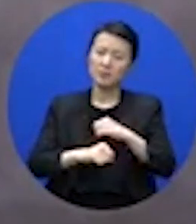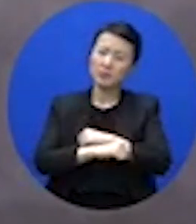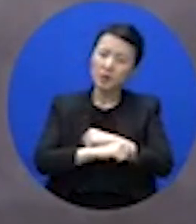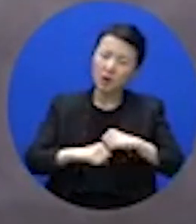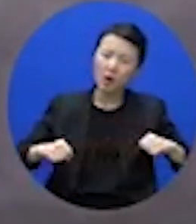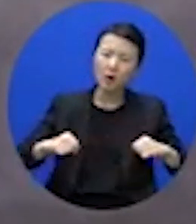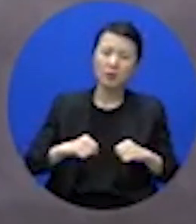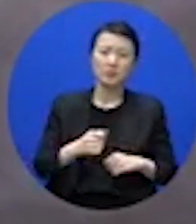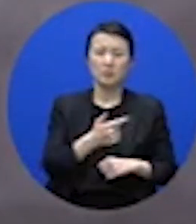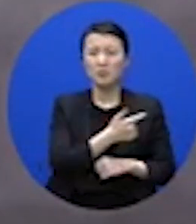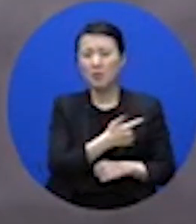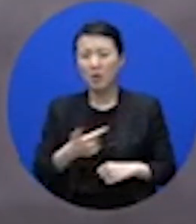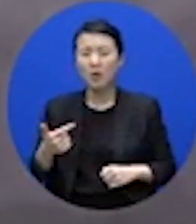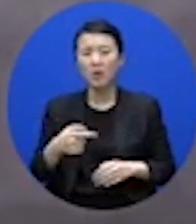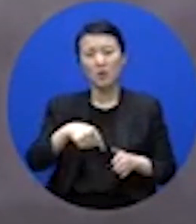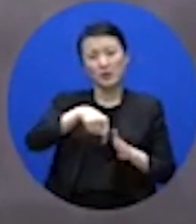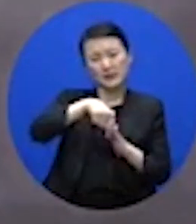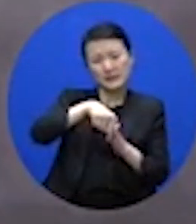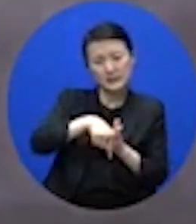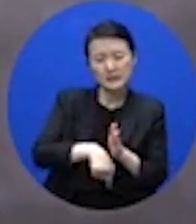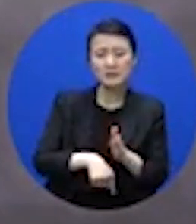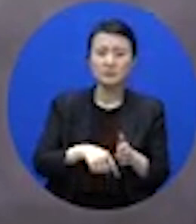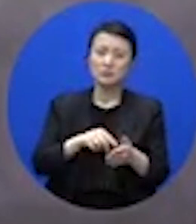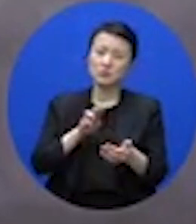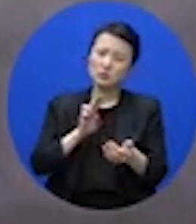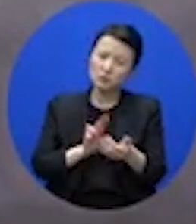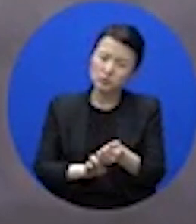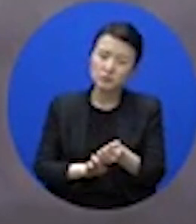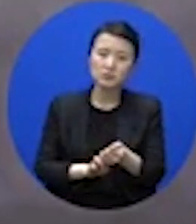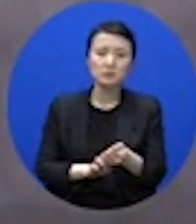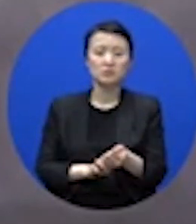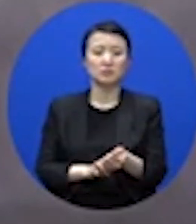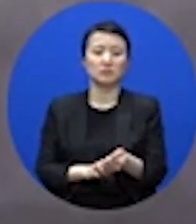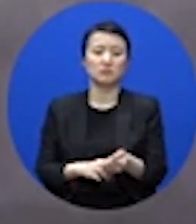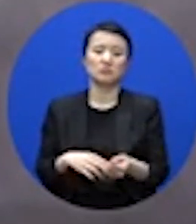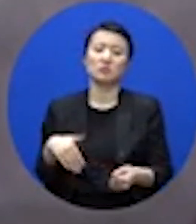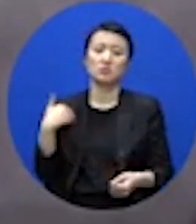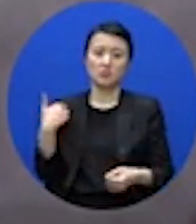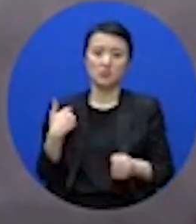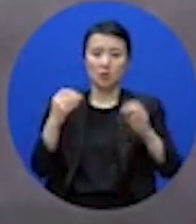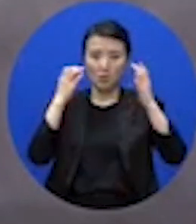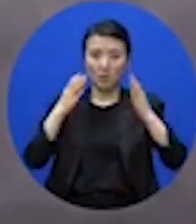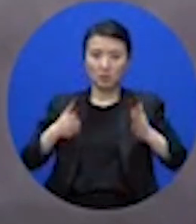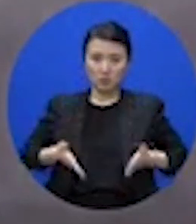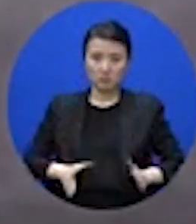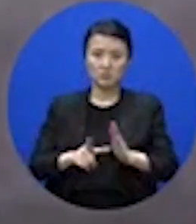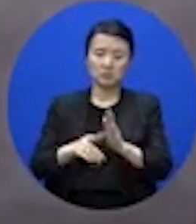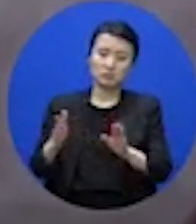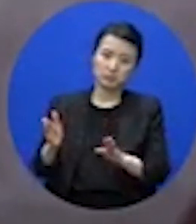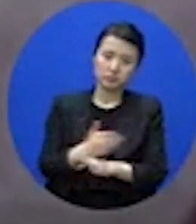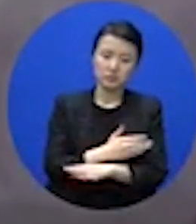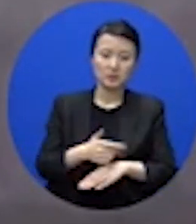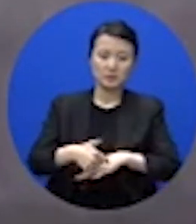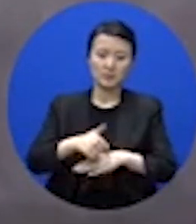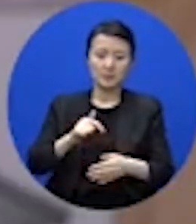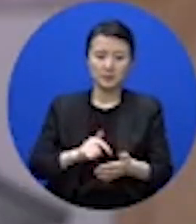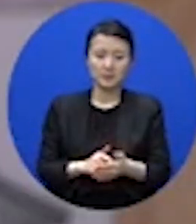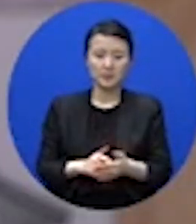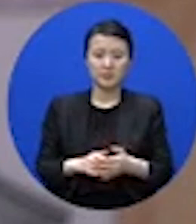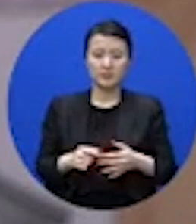깊고, 그래서 그 안에 무언가가 이렇게 많이 어릴 때부터 태어나서 지금까지